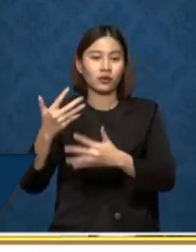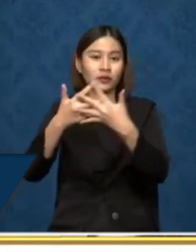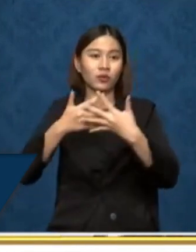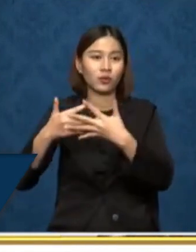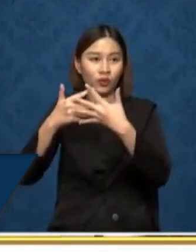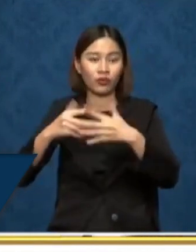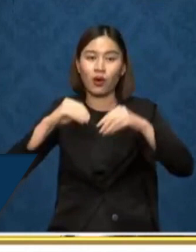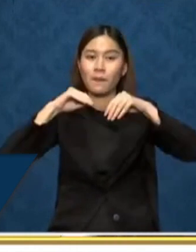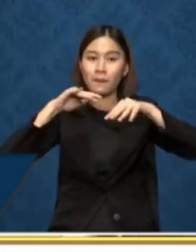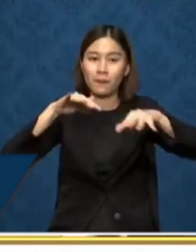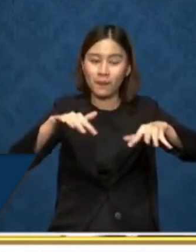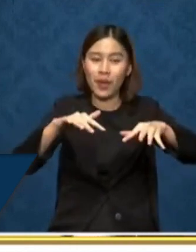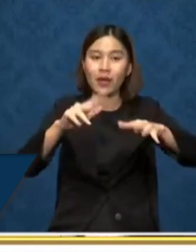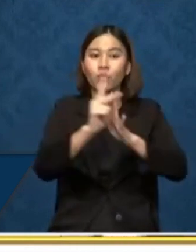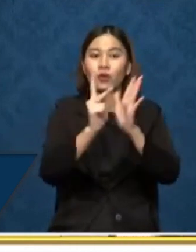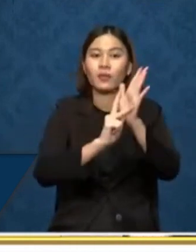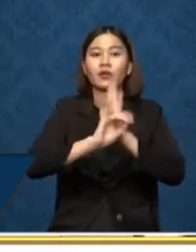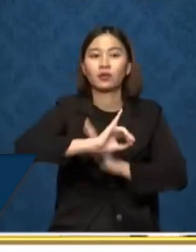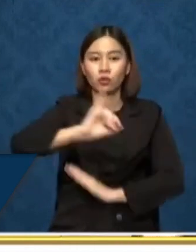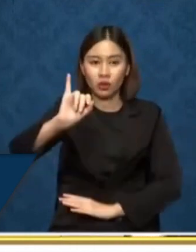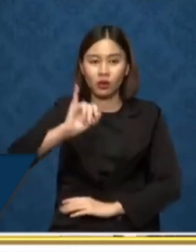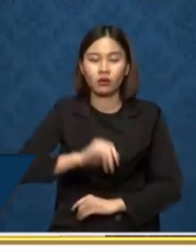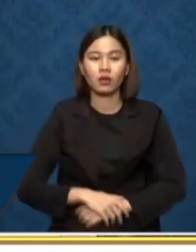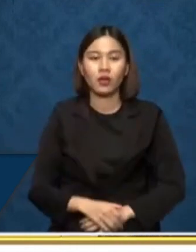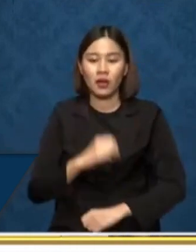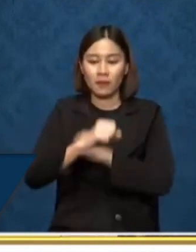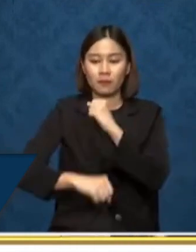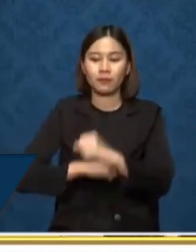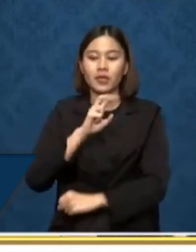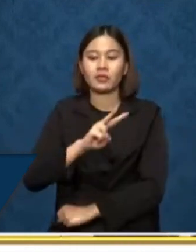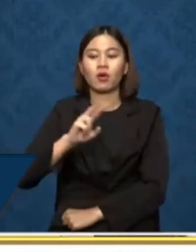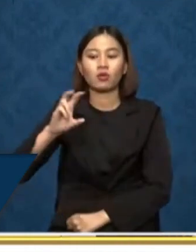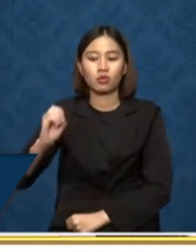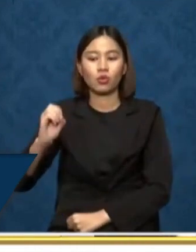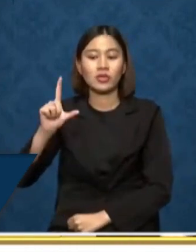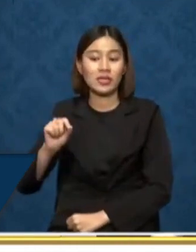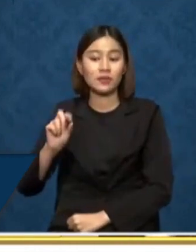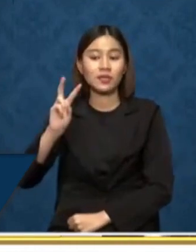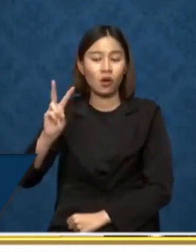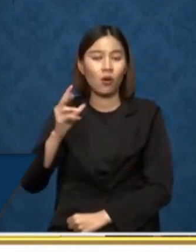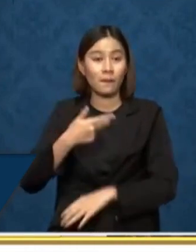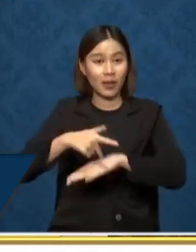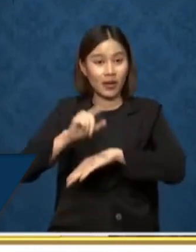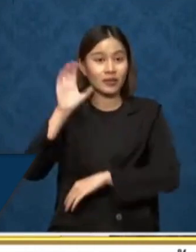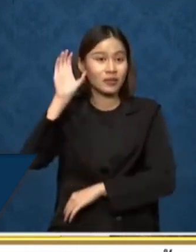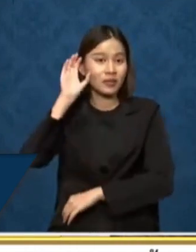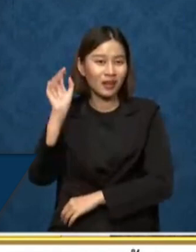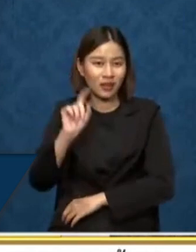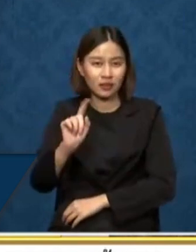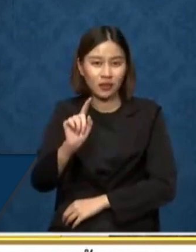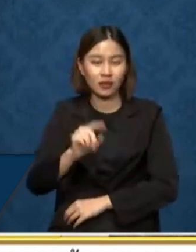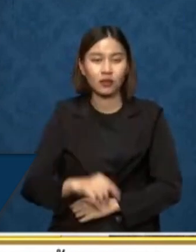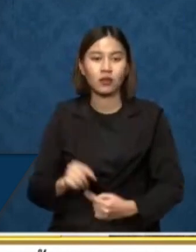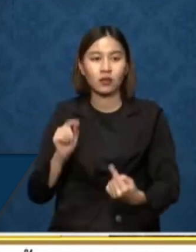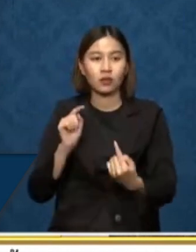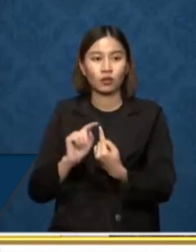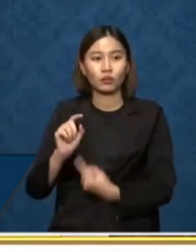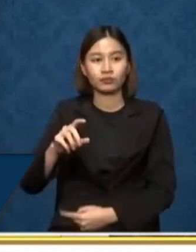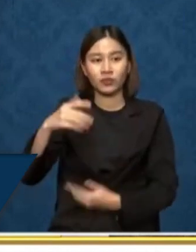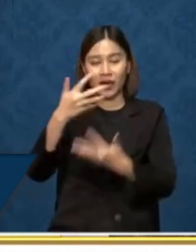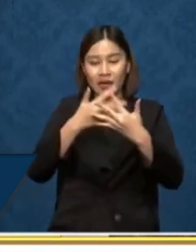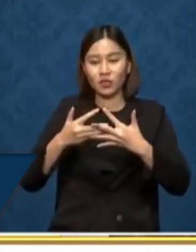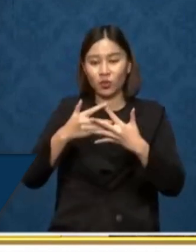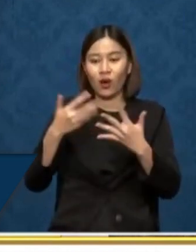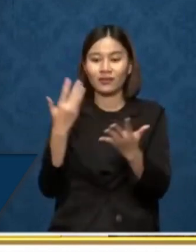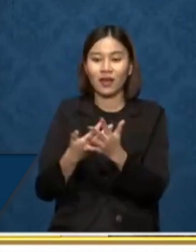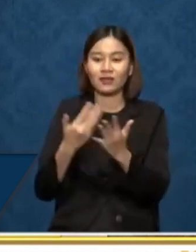ให้การพนันสามารถทำได้อย่างถูกกฎหมายครับในปี2022ที่ผ่านมานะครับท่านประธานเชื่อไหมครับว่ารัฐเนวาดานะครับสามารถก